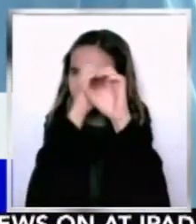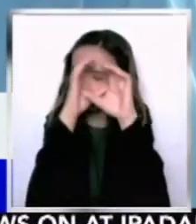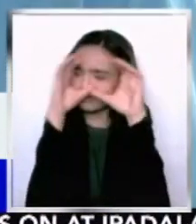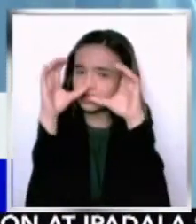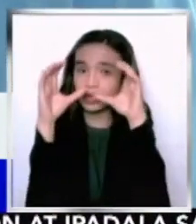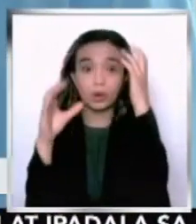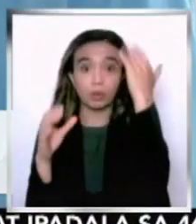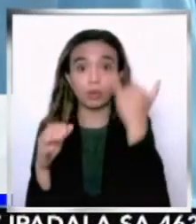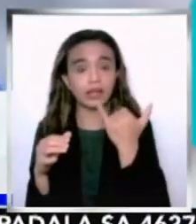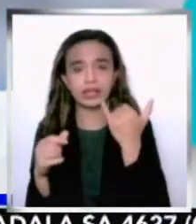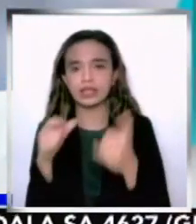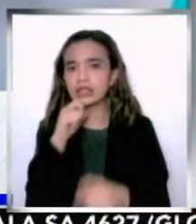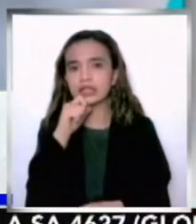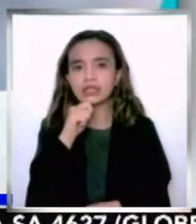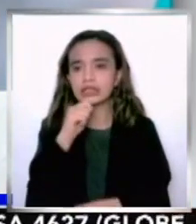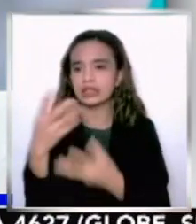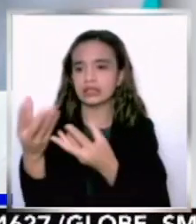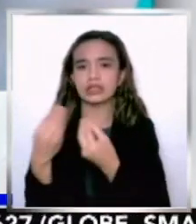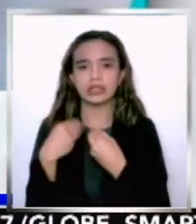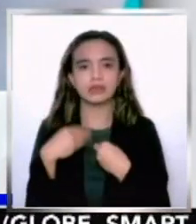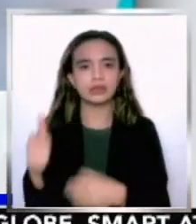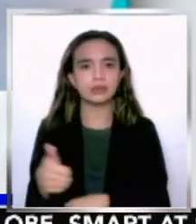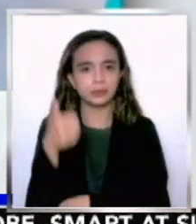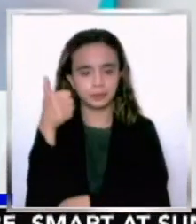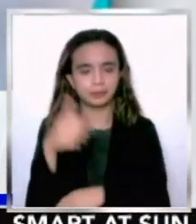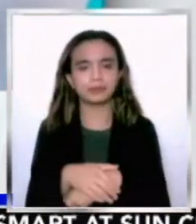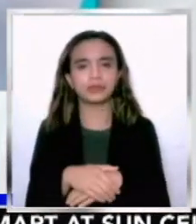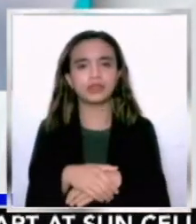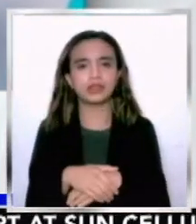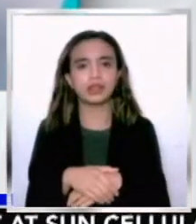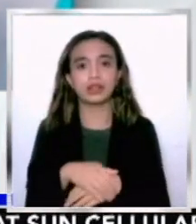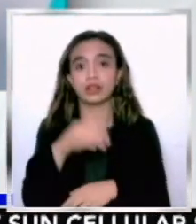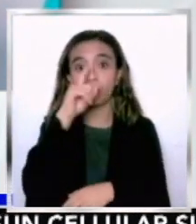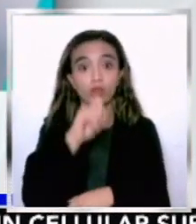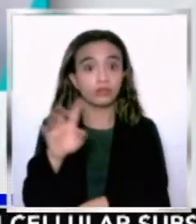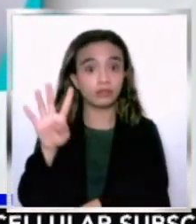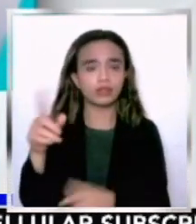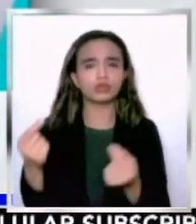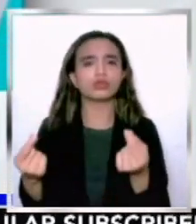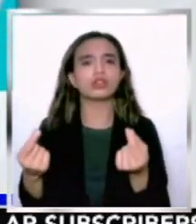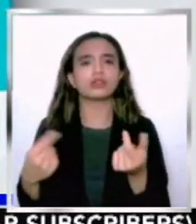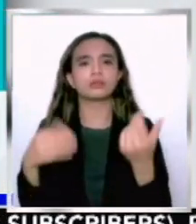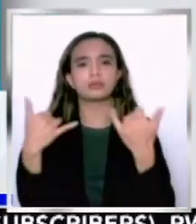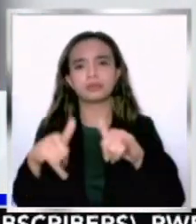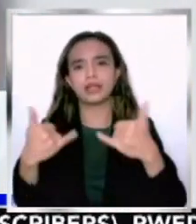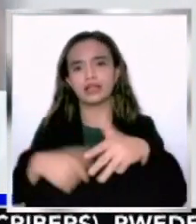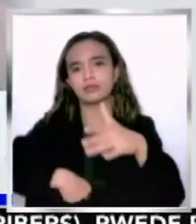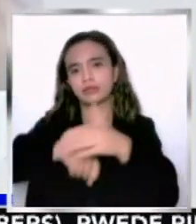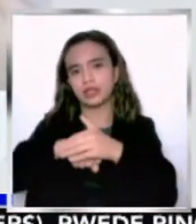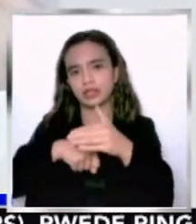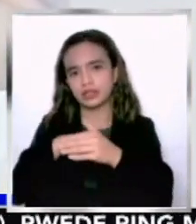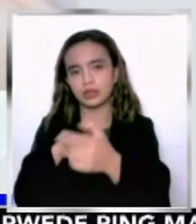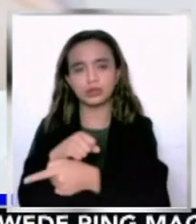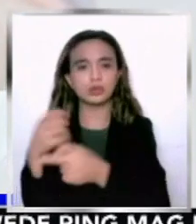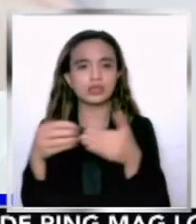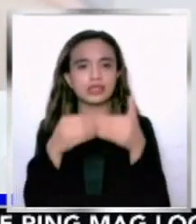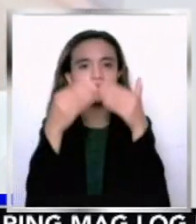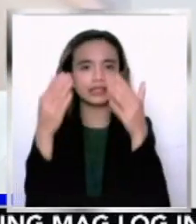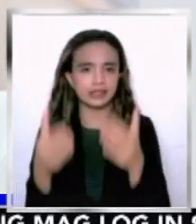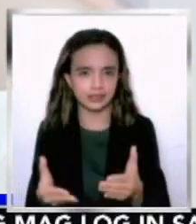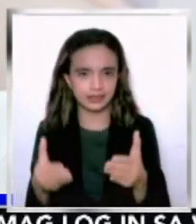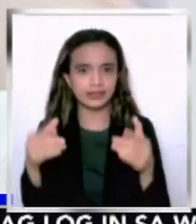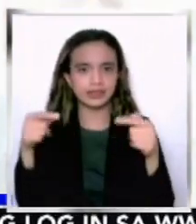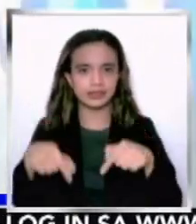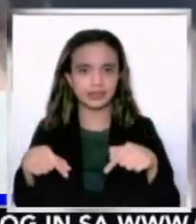sa amin binigay yung win na to. Apat na taong gulang pa lang ay naglalaro na ng football ang isa sa mga leaders ng ating koponan na si